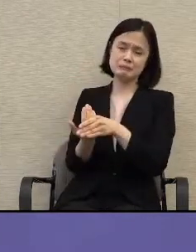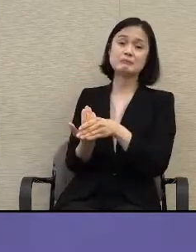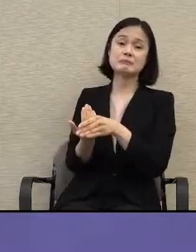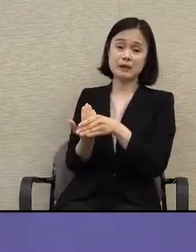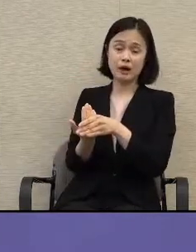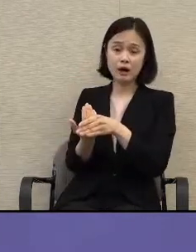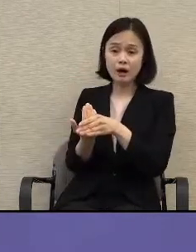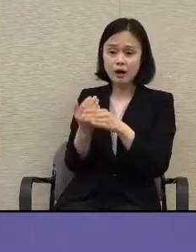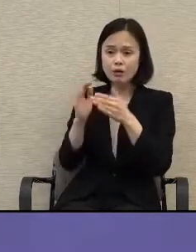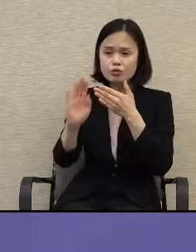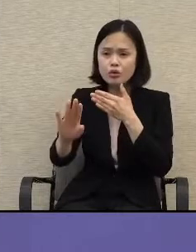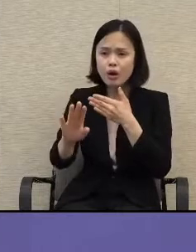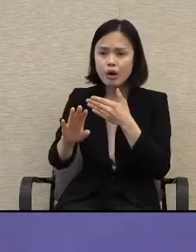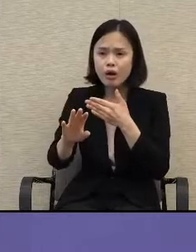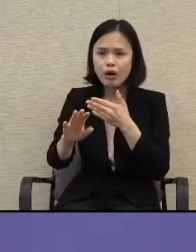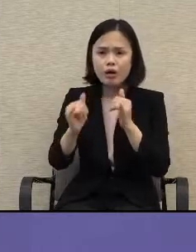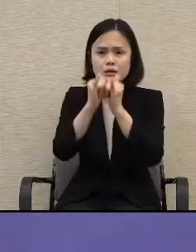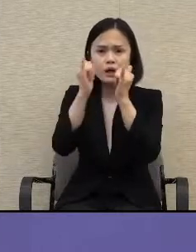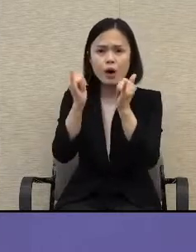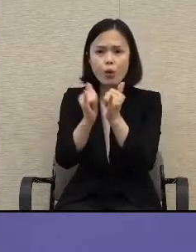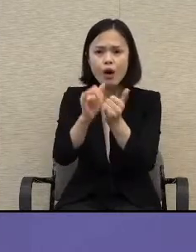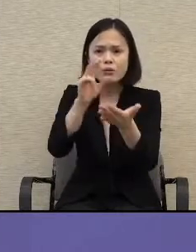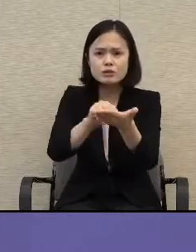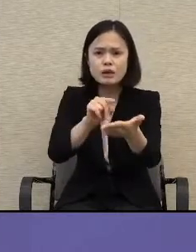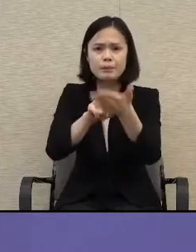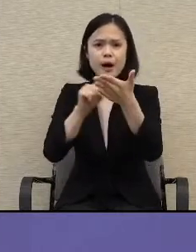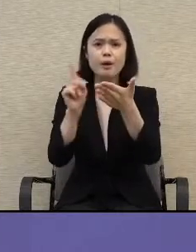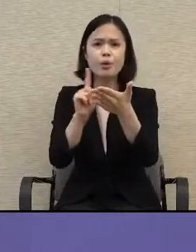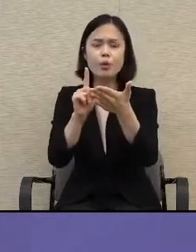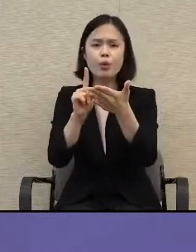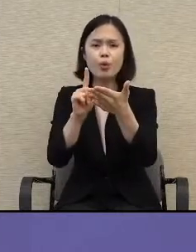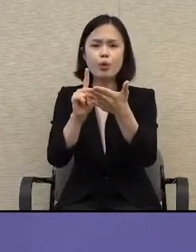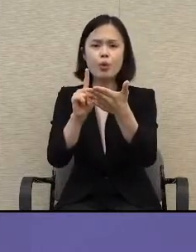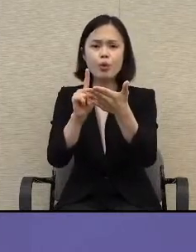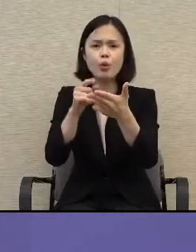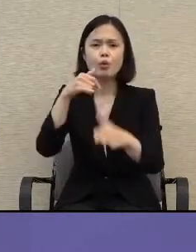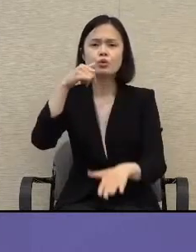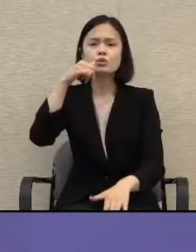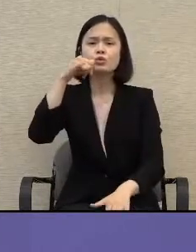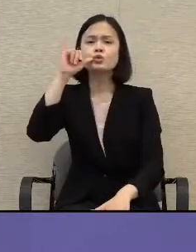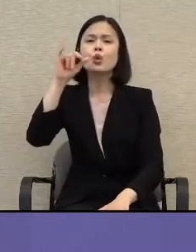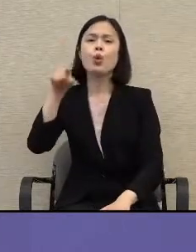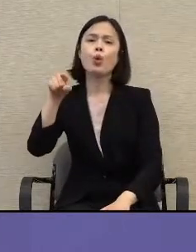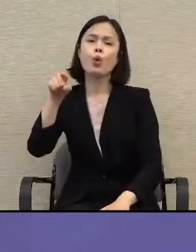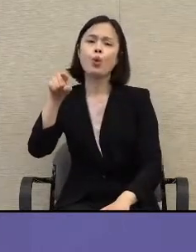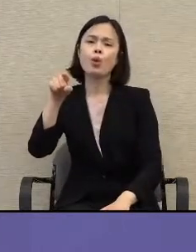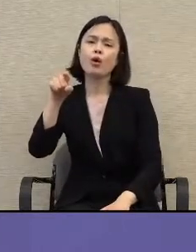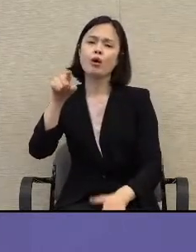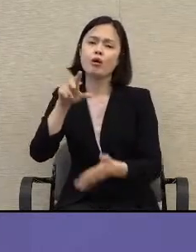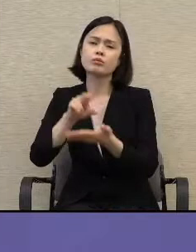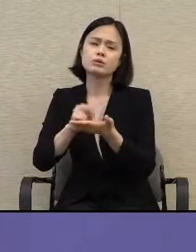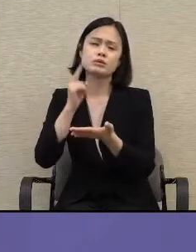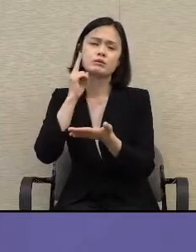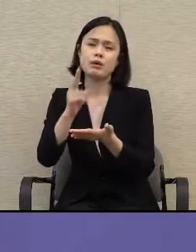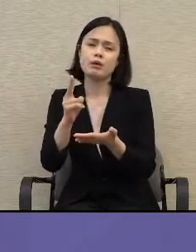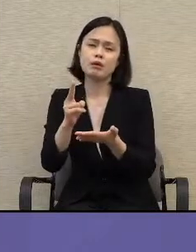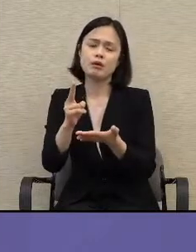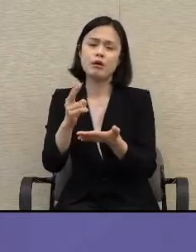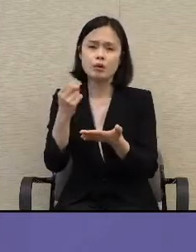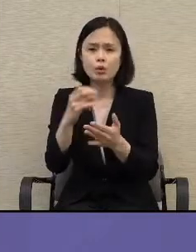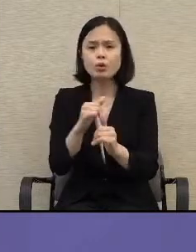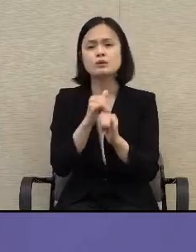문제와 자살의 문제였습니다. 그러니까 재난 이후에 사회 경제적인 기반이 흔들리는 집단들에 대해서는 저희가 이제 조금